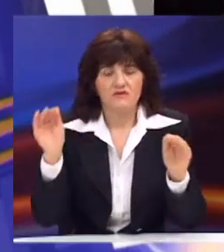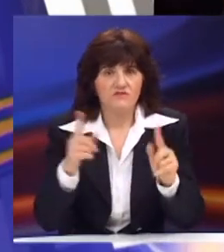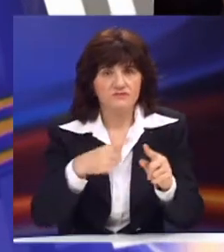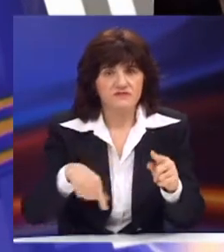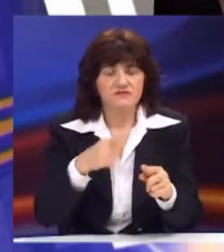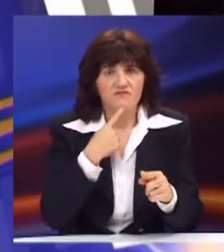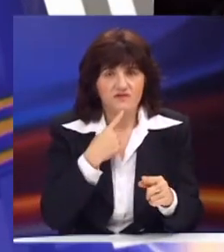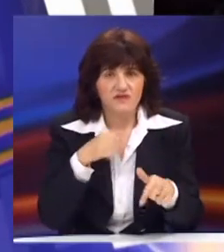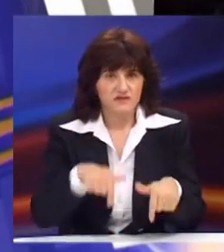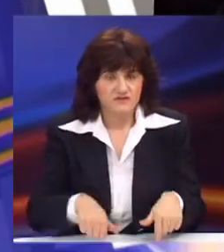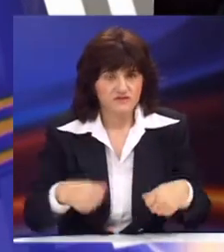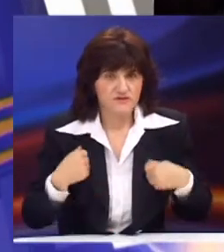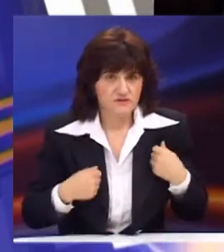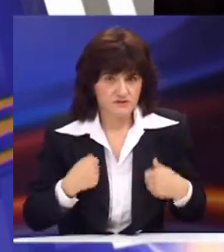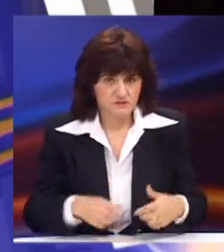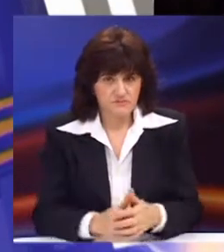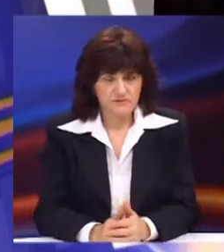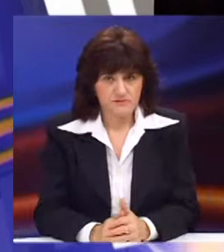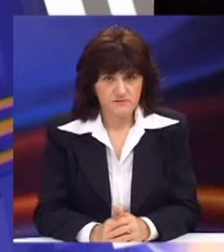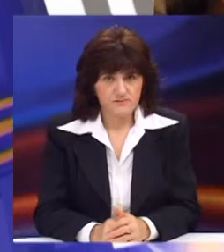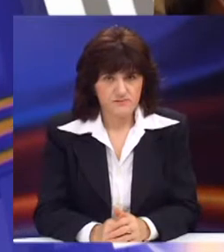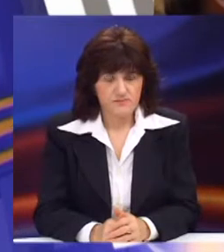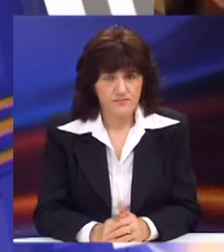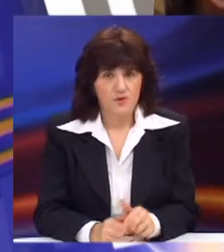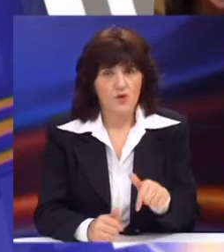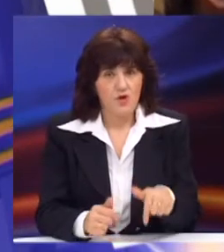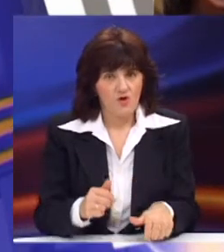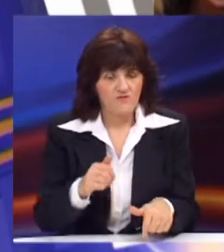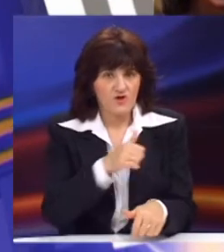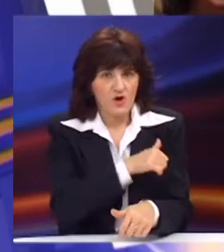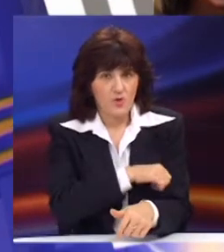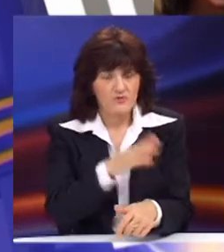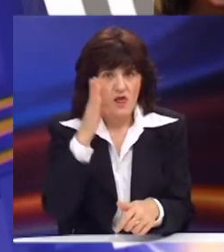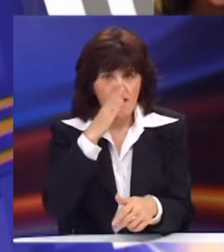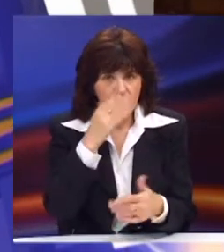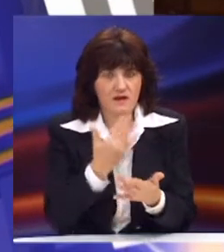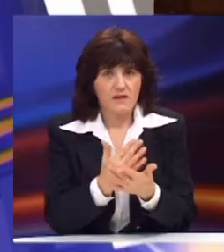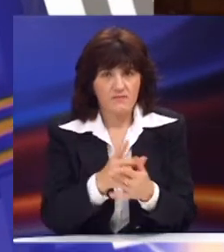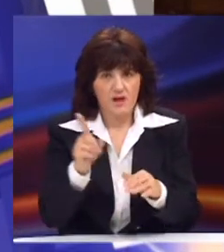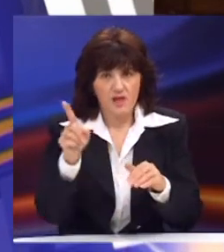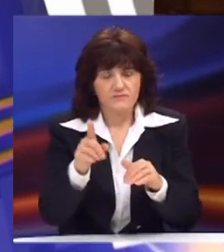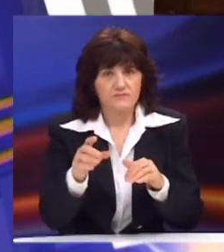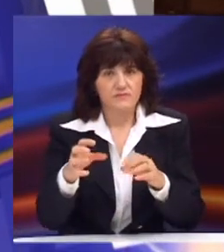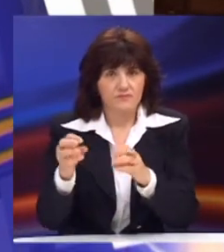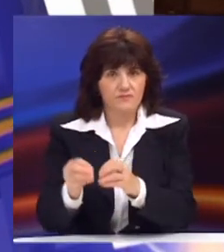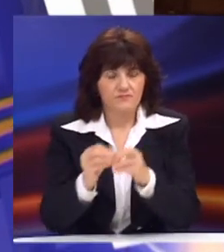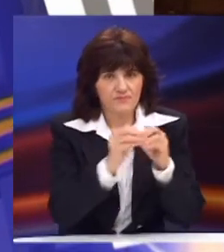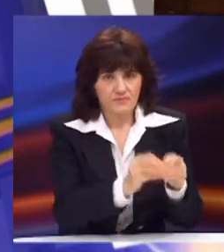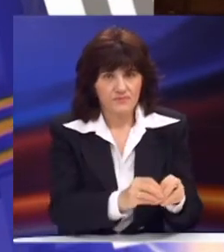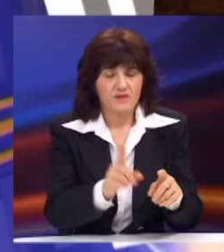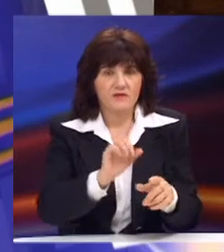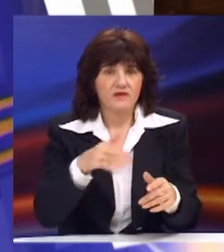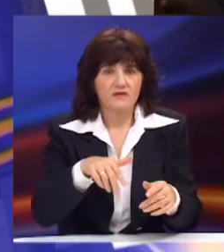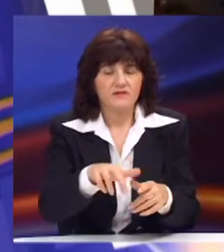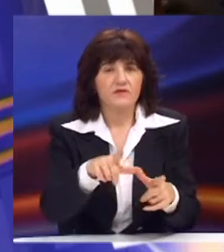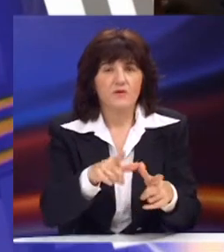informativni koji je bitan za građane Subotice na više jezika. Marta ove godine obustavljanje privatizacije Radio Subotice zatražio je